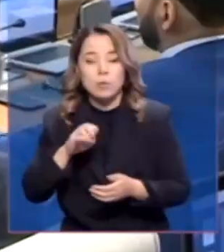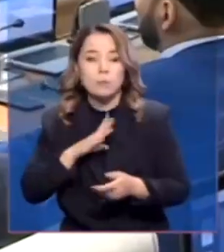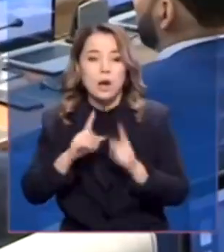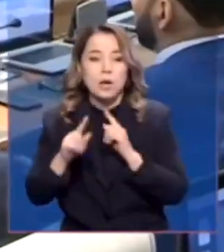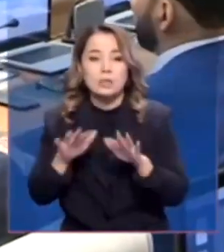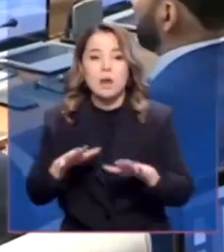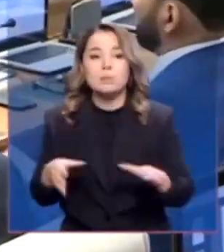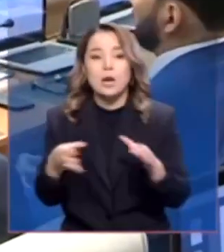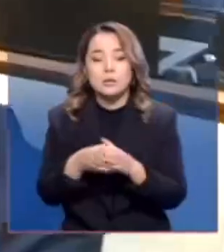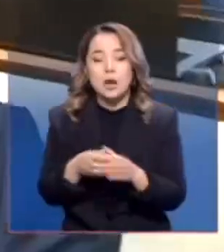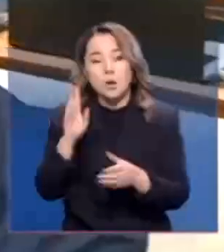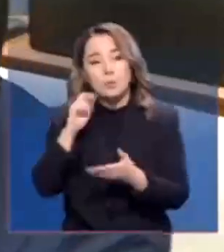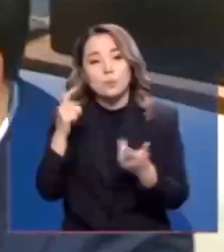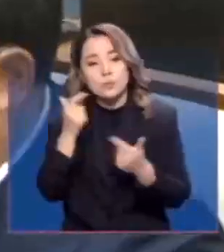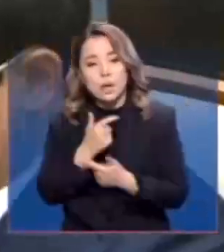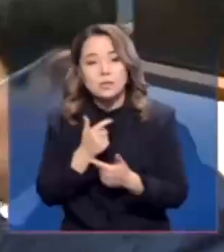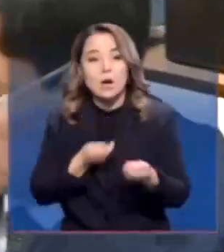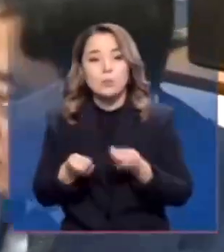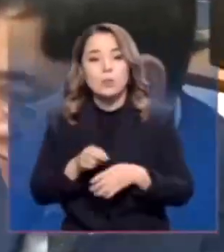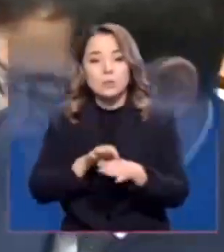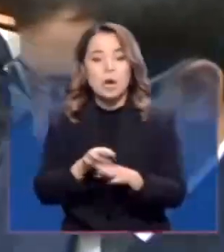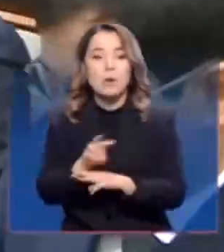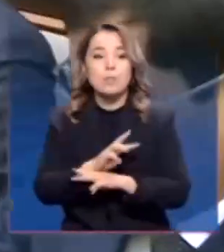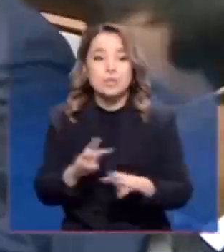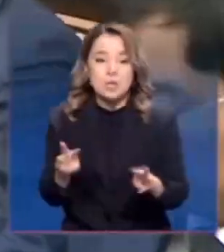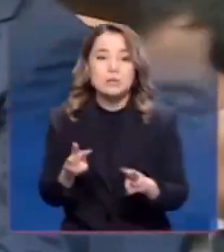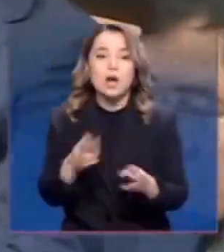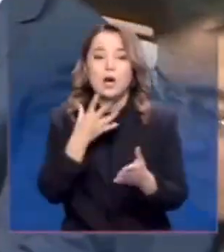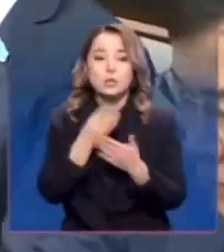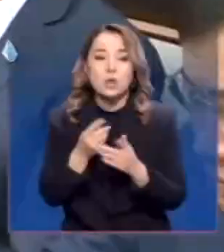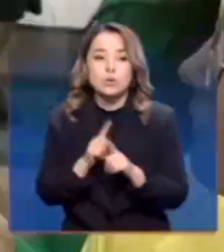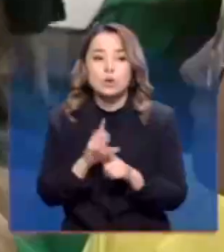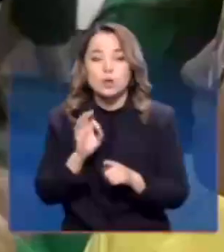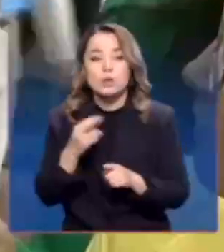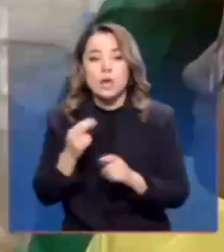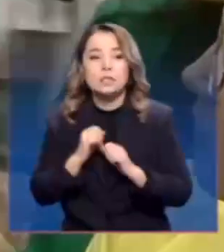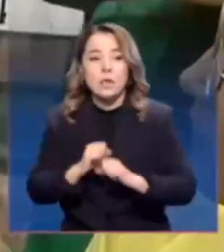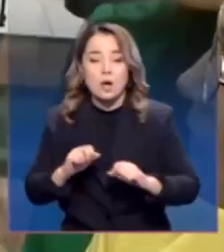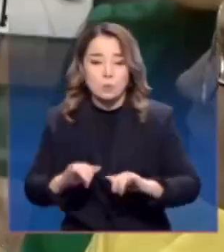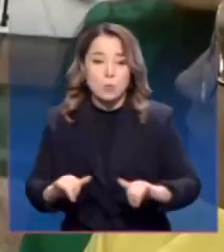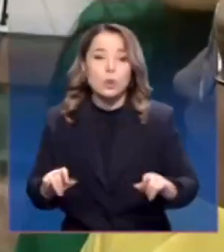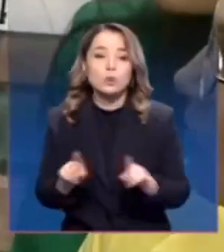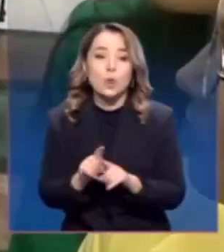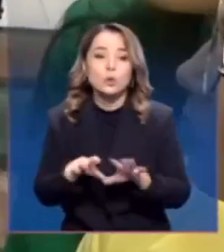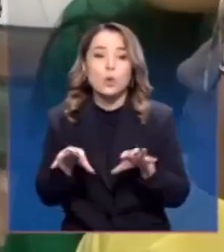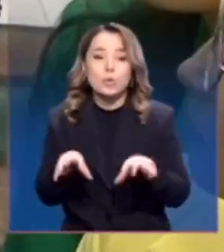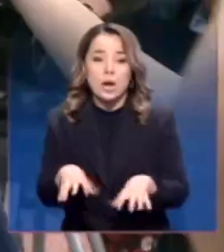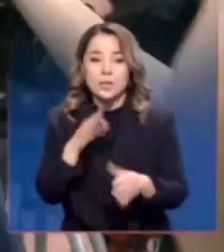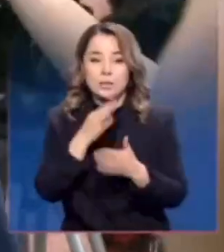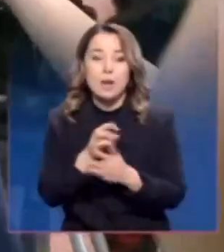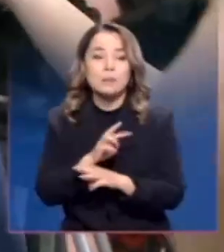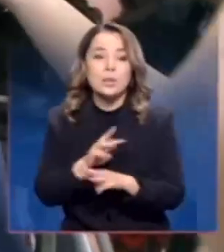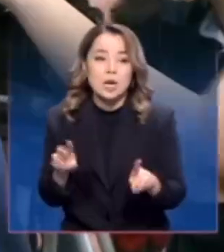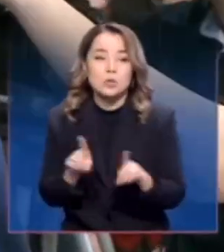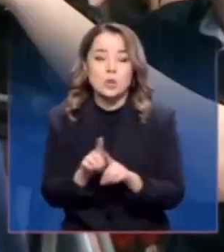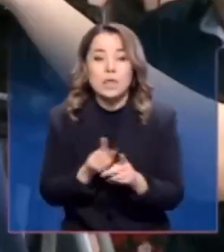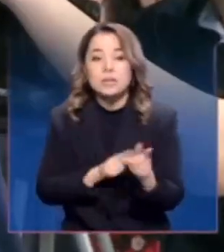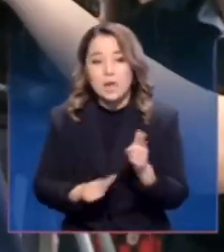Білім саласын басқарған ол енді мәжілістің әлеуметтік мәдени даму комитетінде төраға. Аймағамбетовтың министр